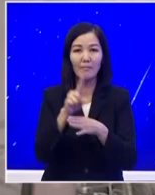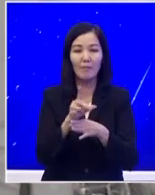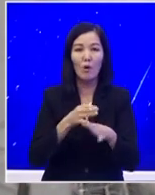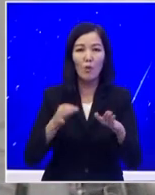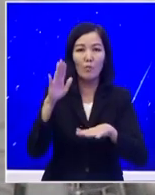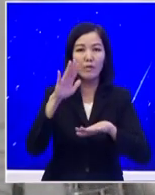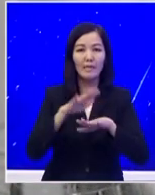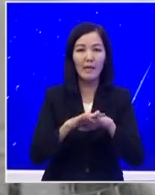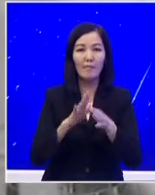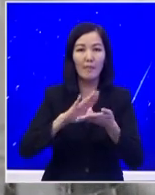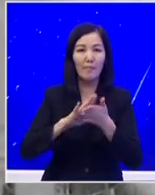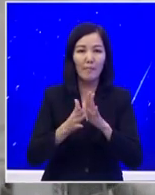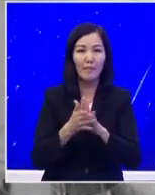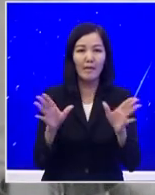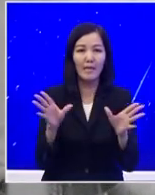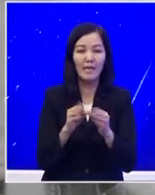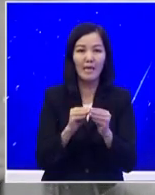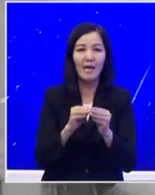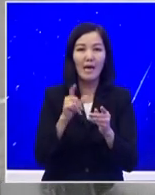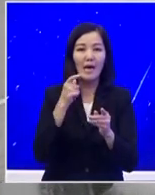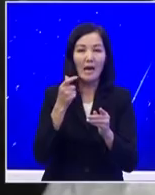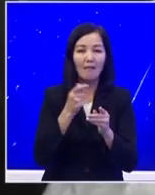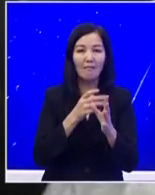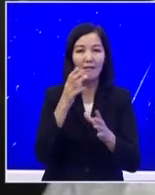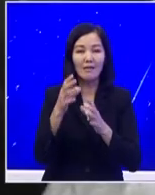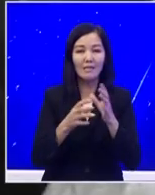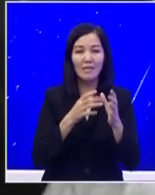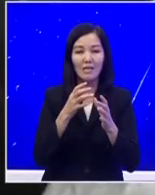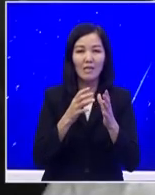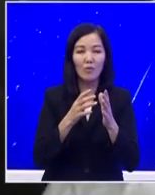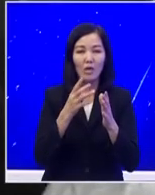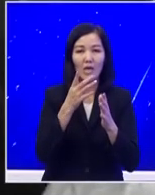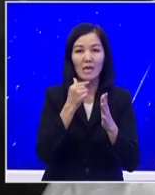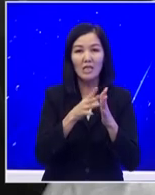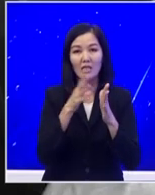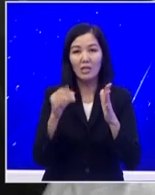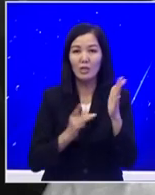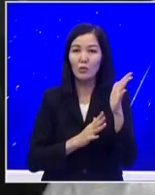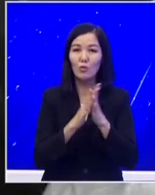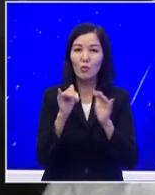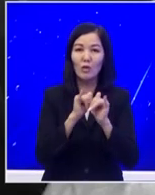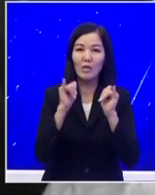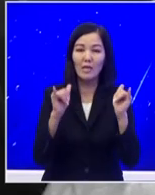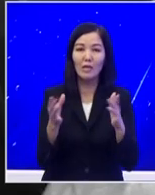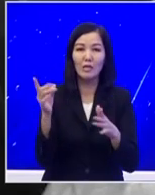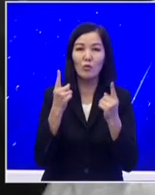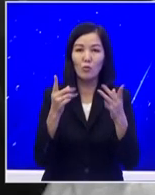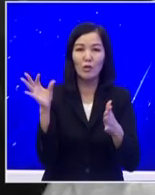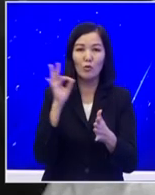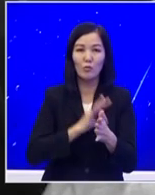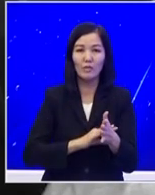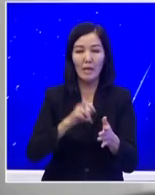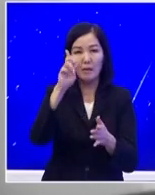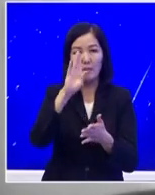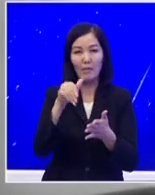әкімімен бірге қант қызылшасын қайта жаңғырту, отандық ақ қант өндірісін дамыту ісіне үлкен үлес қосты. Ерен еңбегі үшін